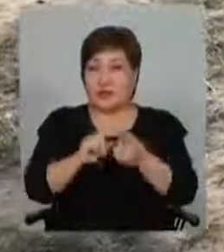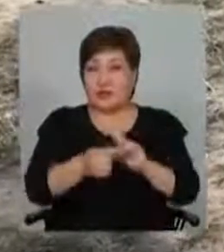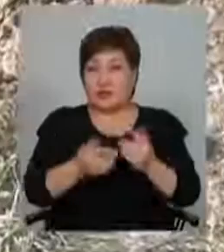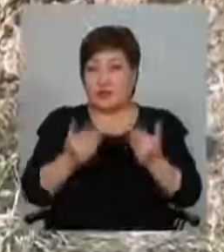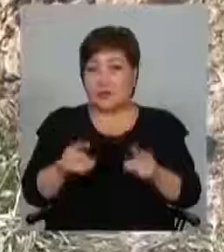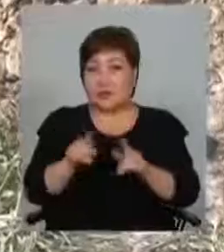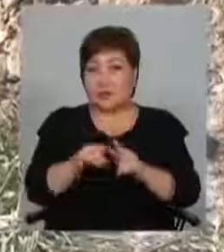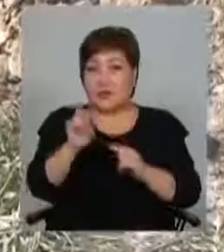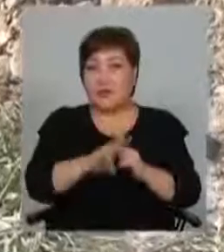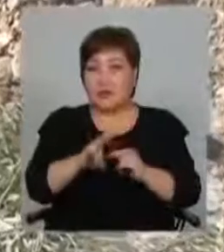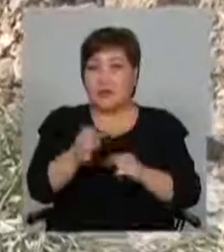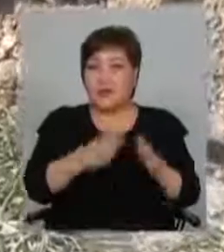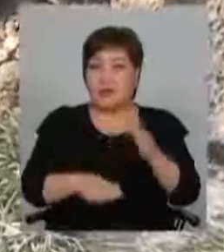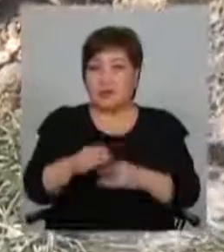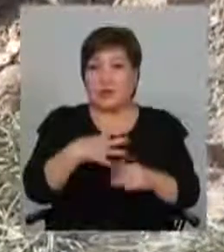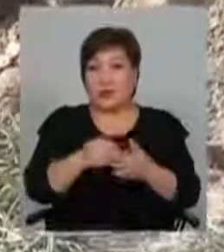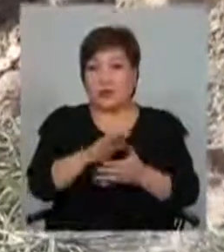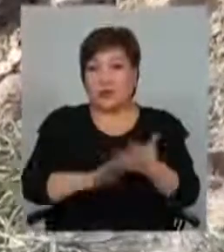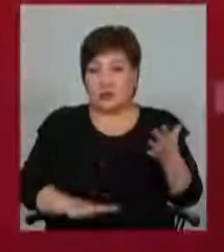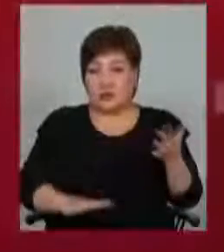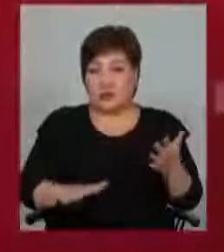Наурызбай ауданында өз жалғасын тапты.